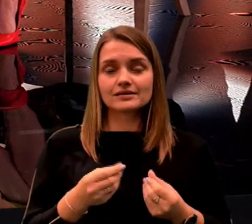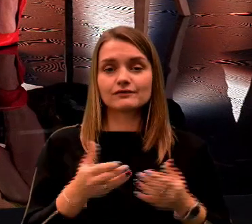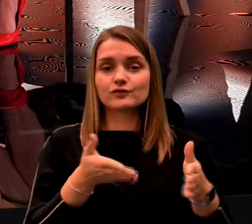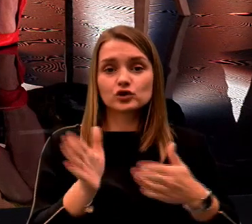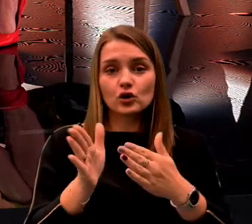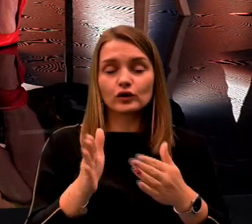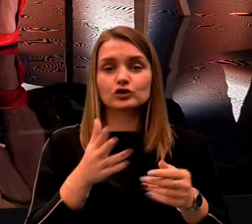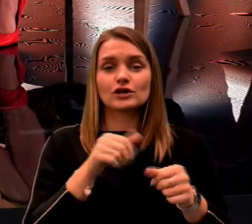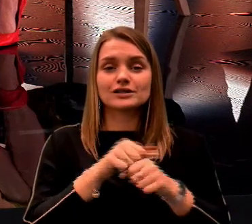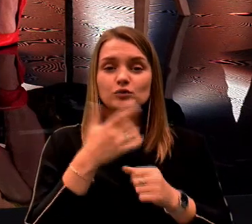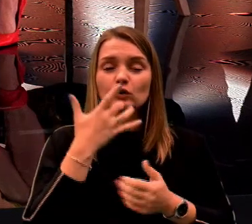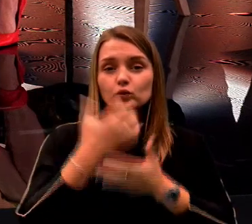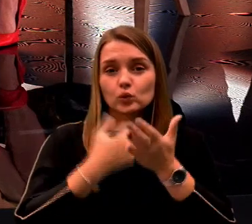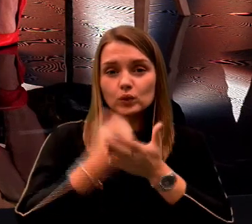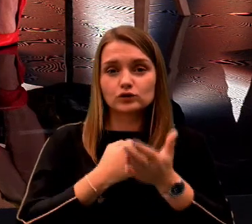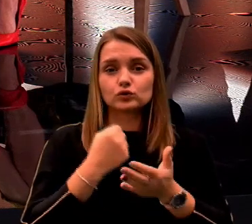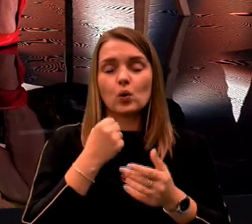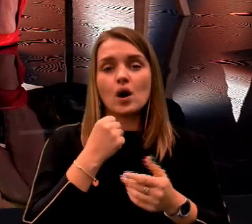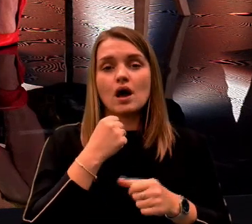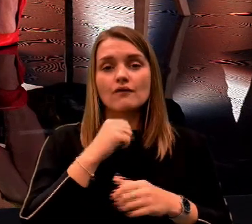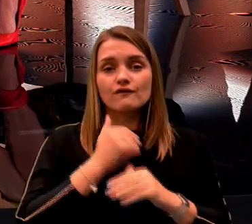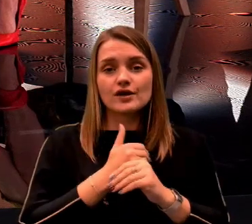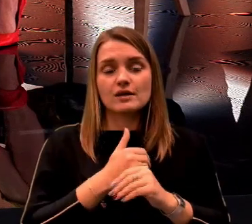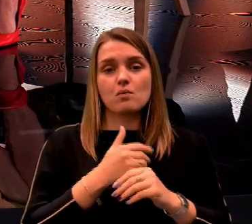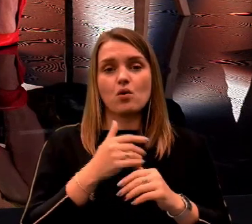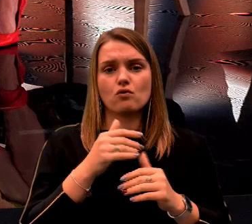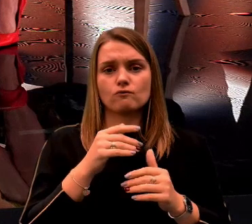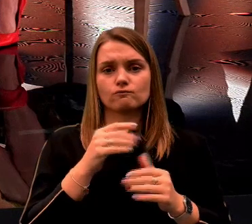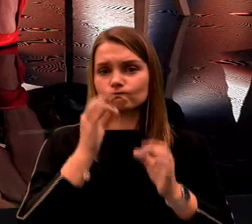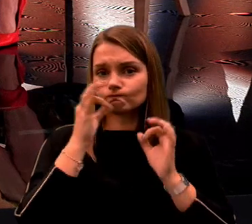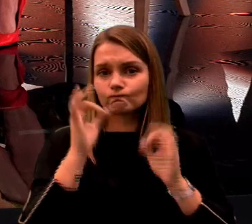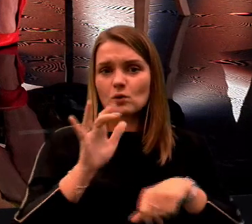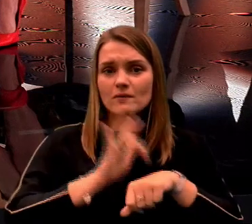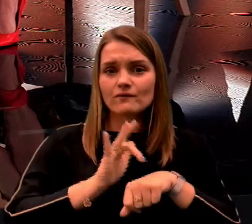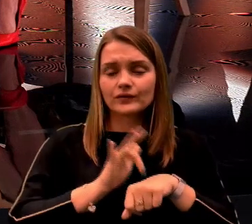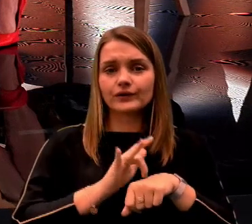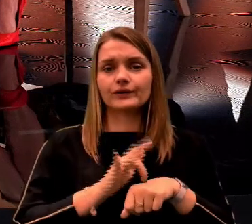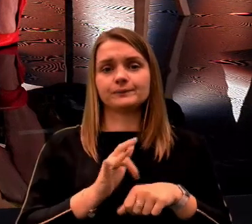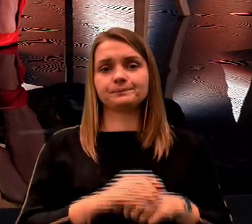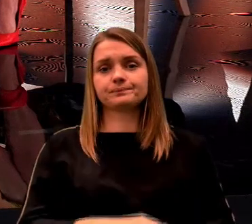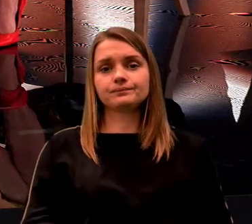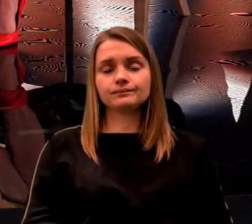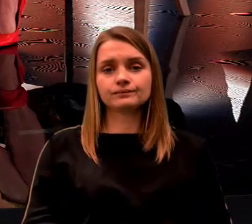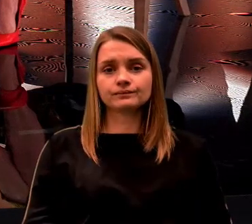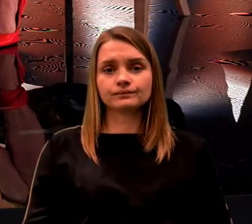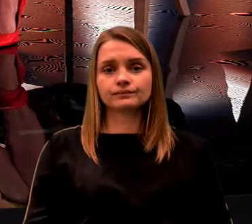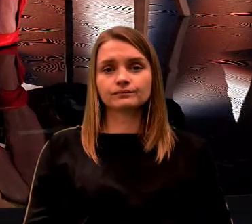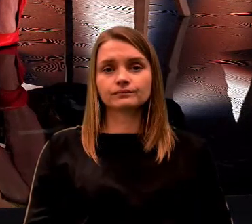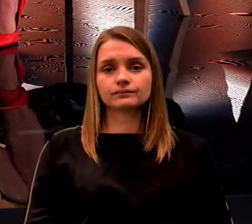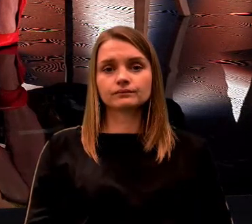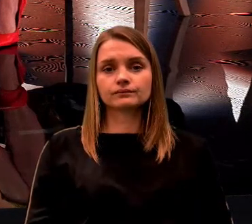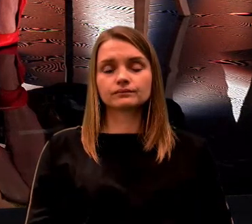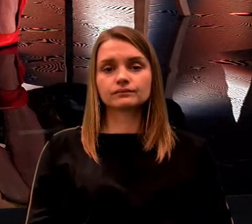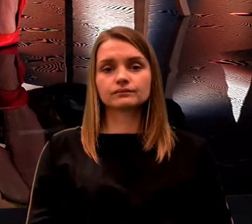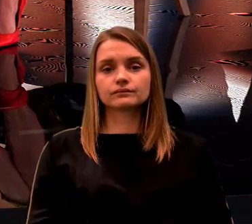tymi skutecznymi firmami, dostajemy nowego wymiaru skuteczności. W gronie tych firm, które są B Corpami, jest i Patagonia, być może Państwu znana, i